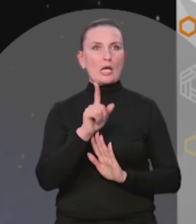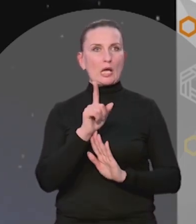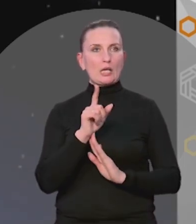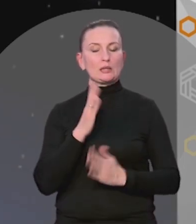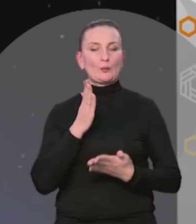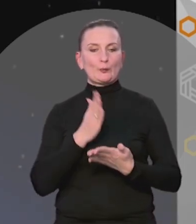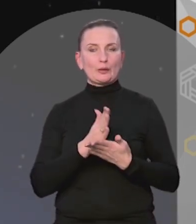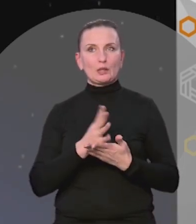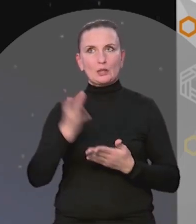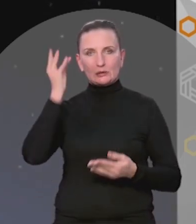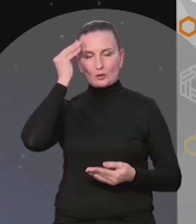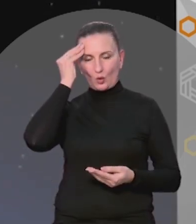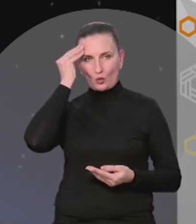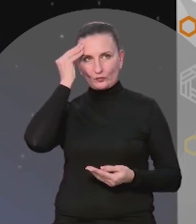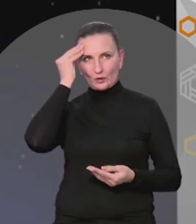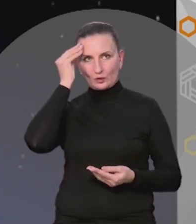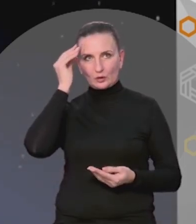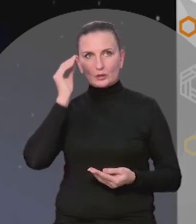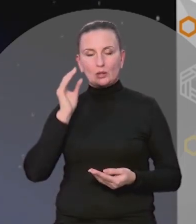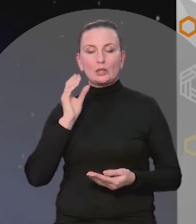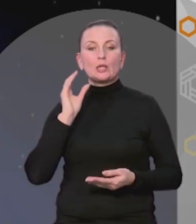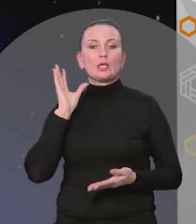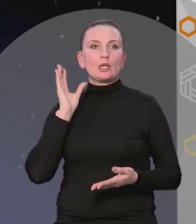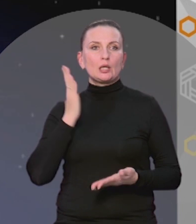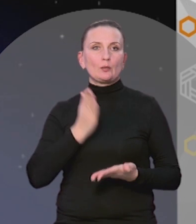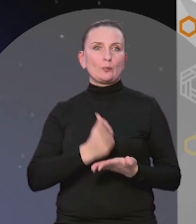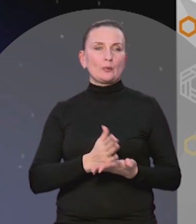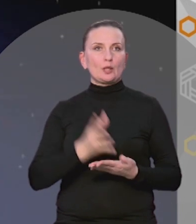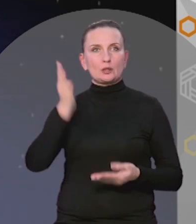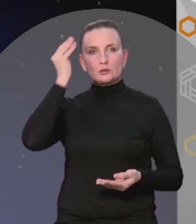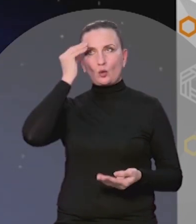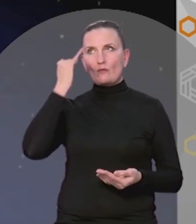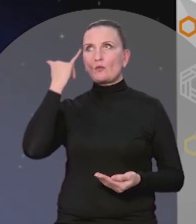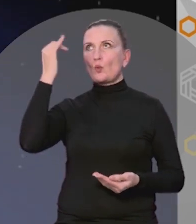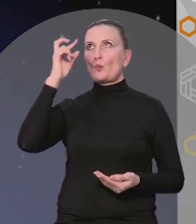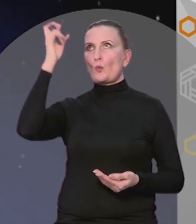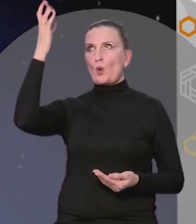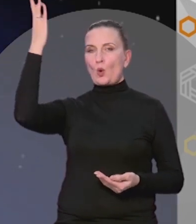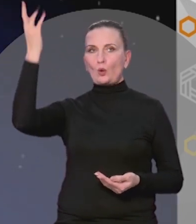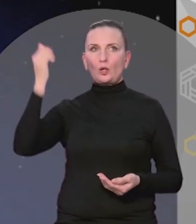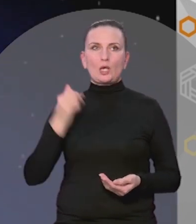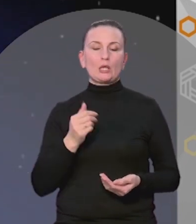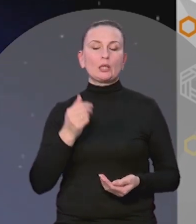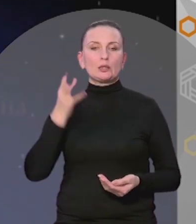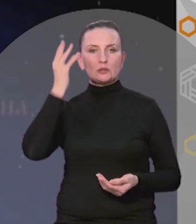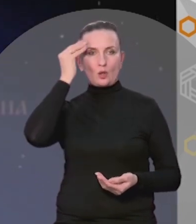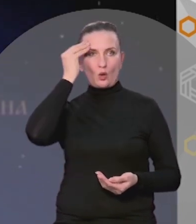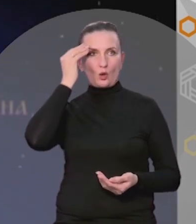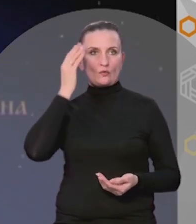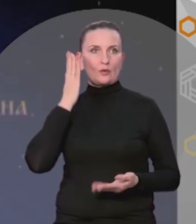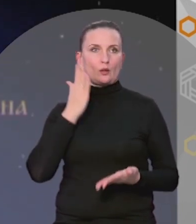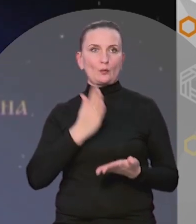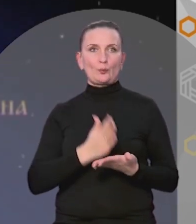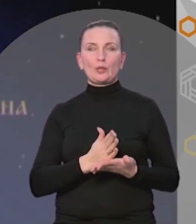Вначале было слово, и слово было у Бога, и слово